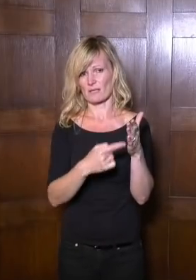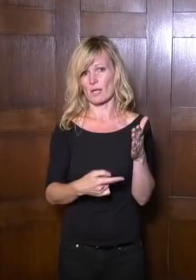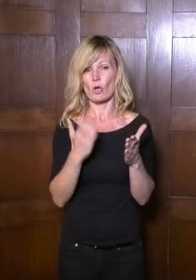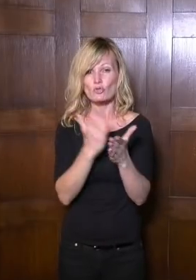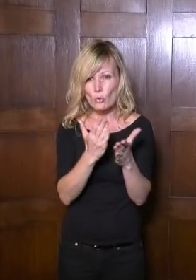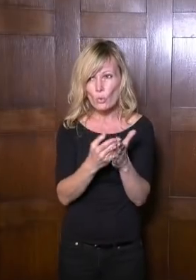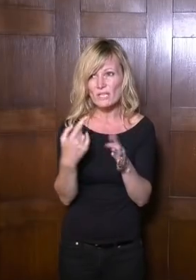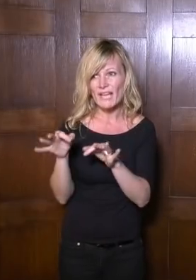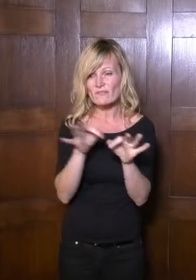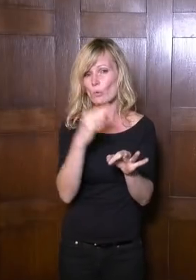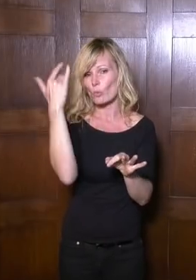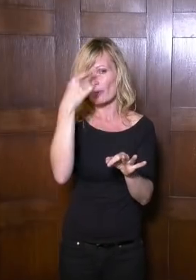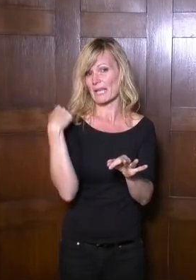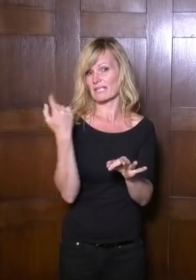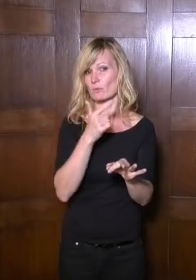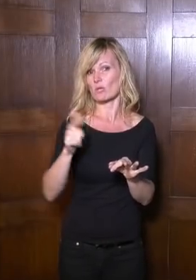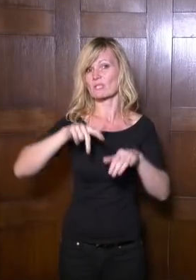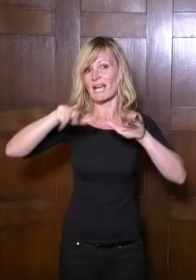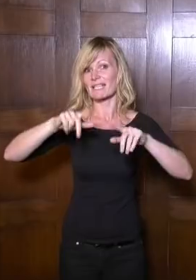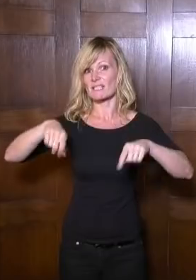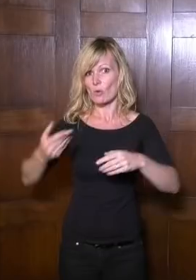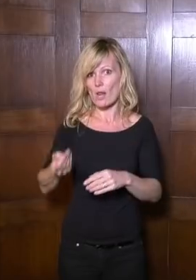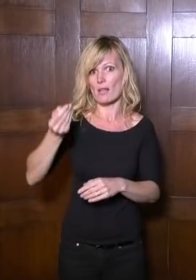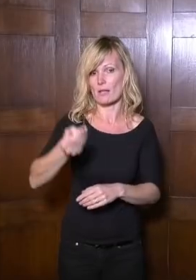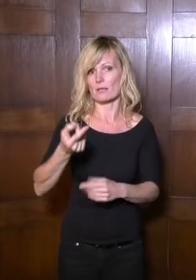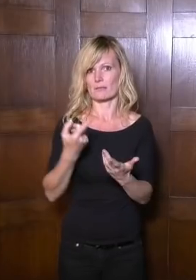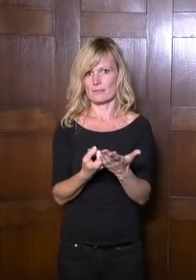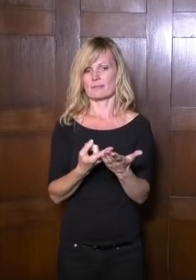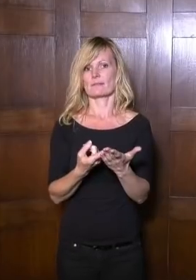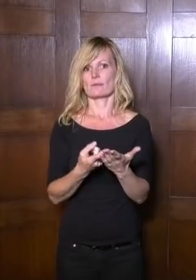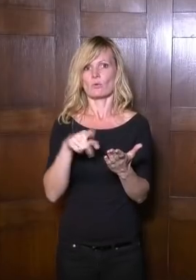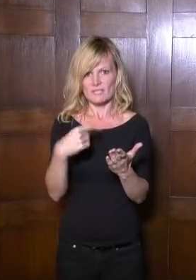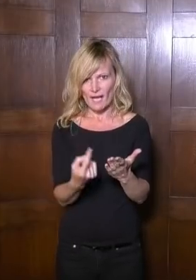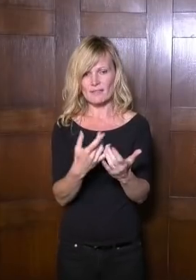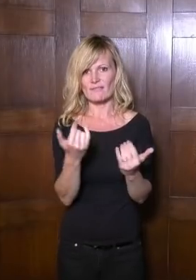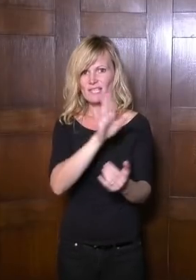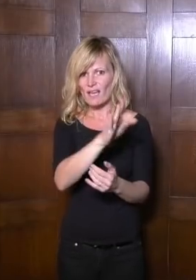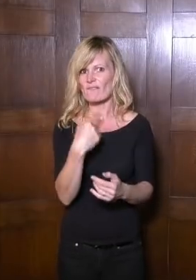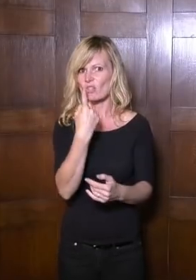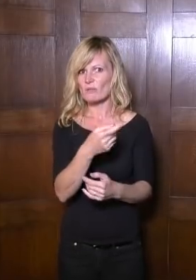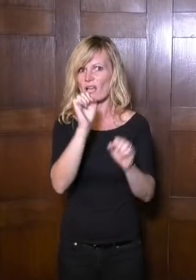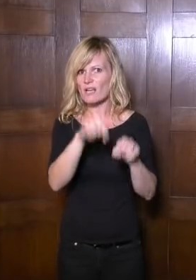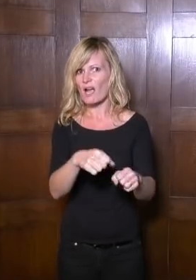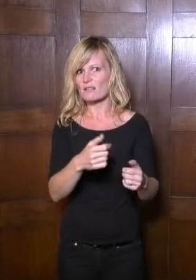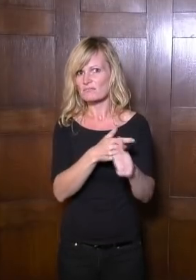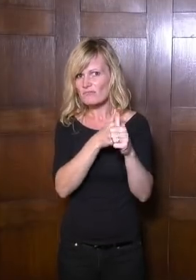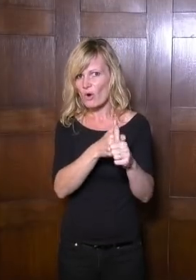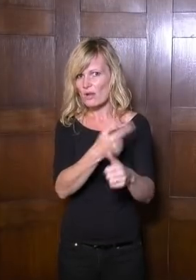seit 2018 arbeitet, erforderlich wird? Wie können Sie dann Ihr Versprechen halten?